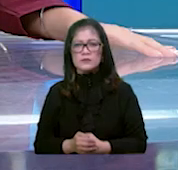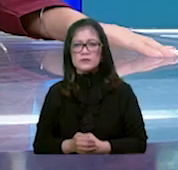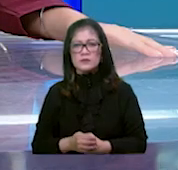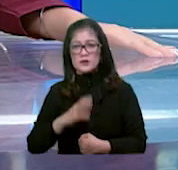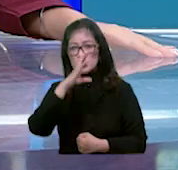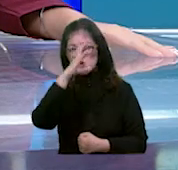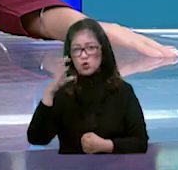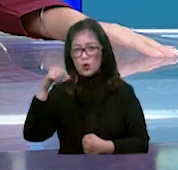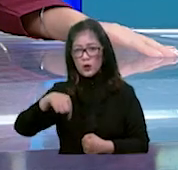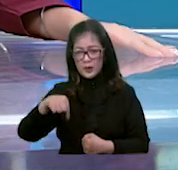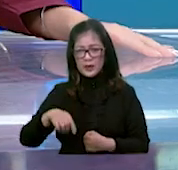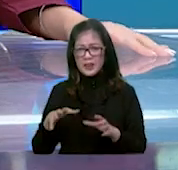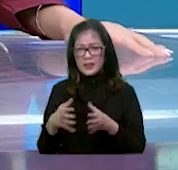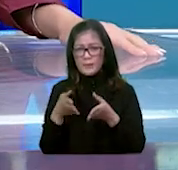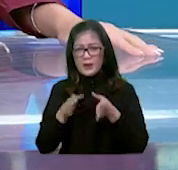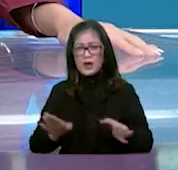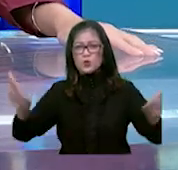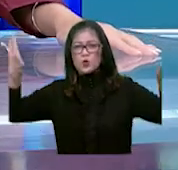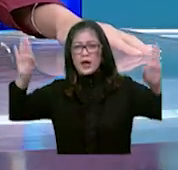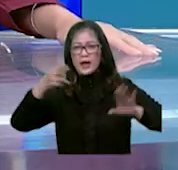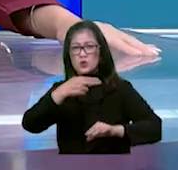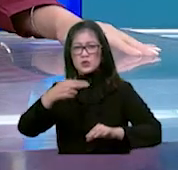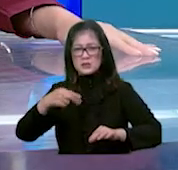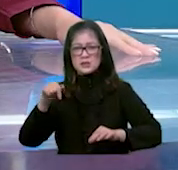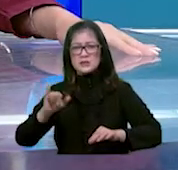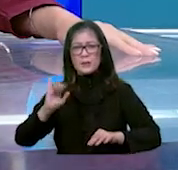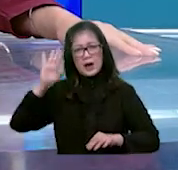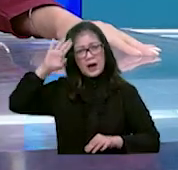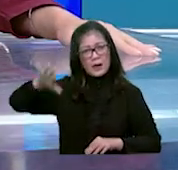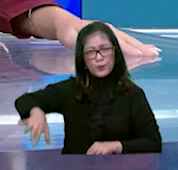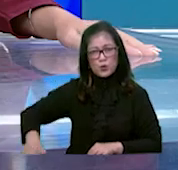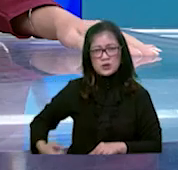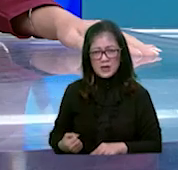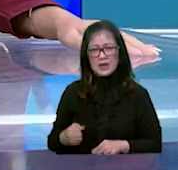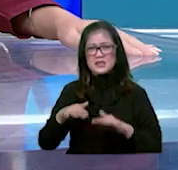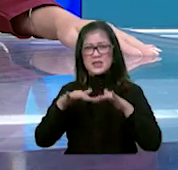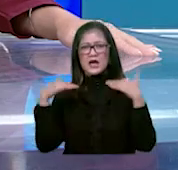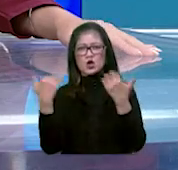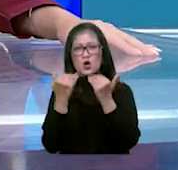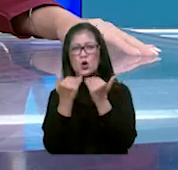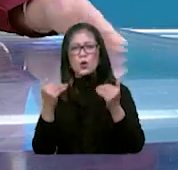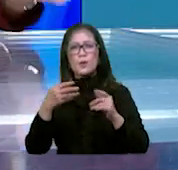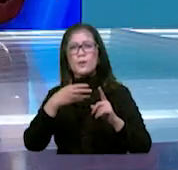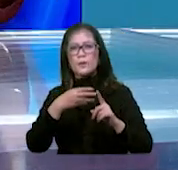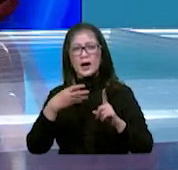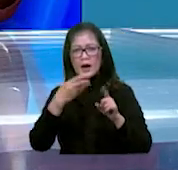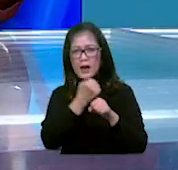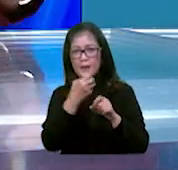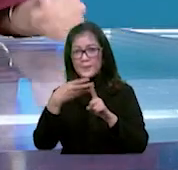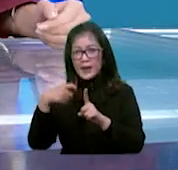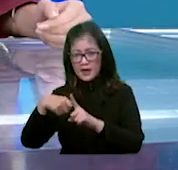kita ke informasi lainnya pemirsa sore ini tim Garuda Indonesia akan menghadapi Kamboja di Stadion Gelora Bung Karno dalam piala